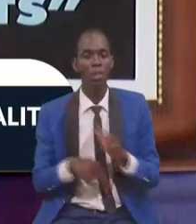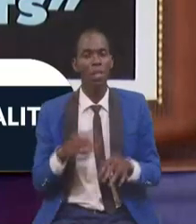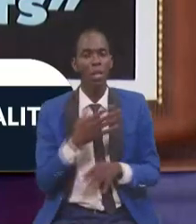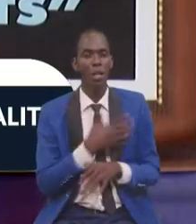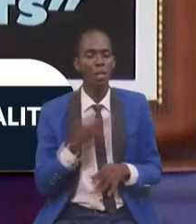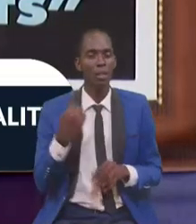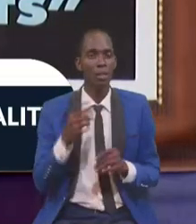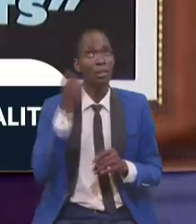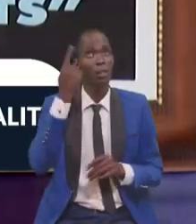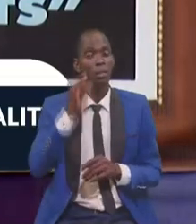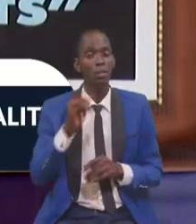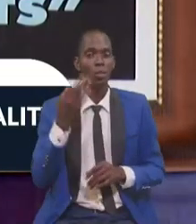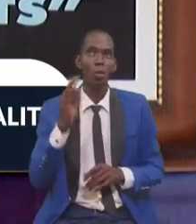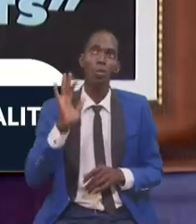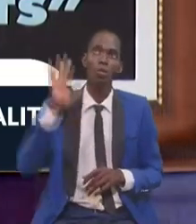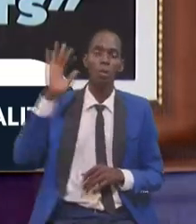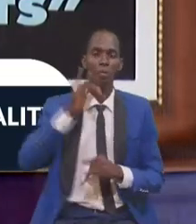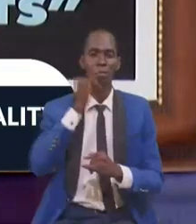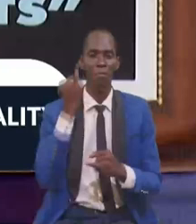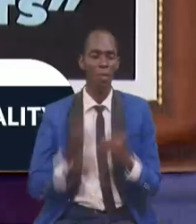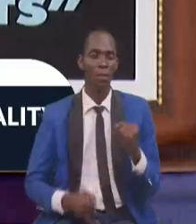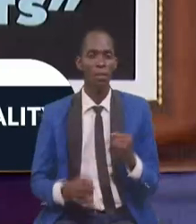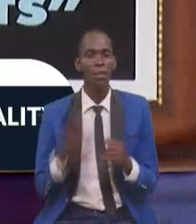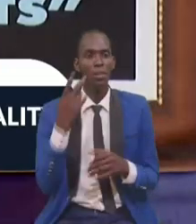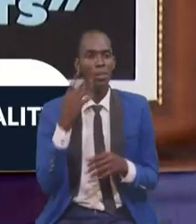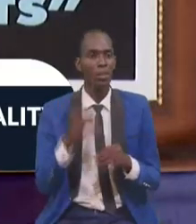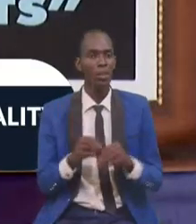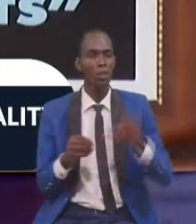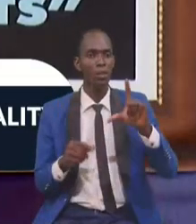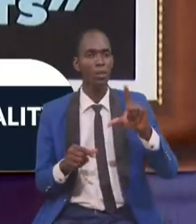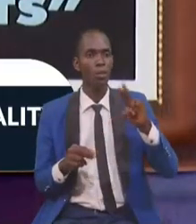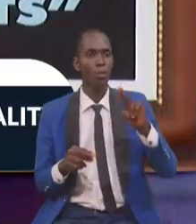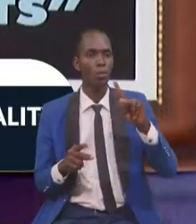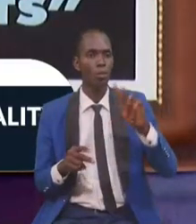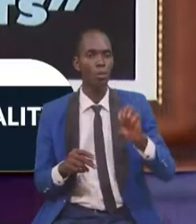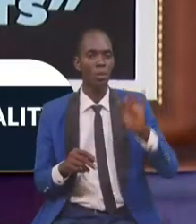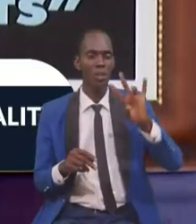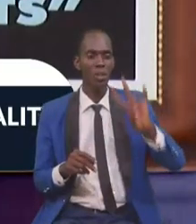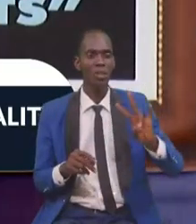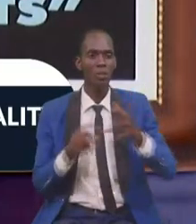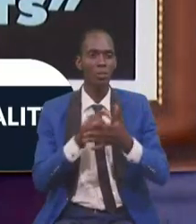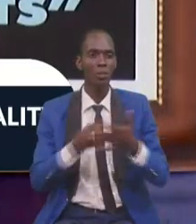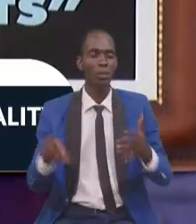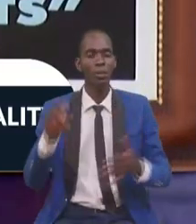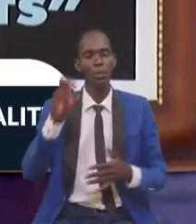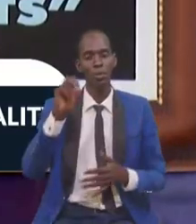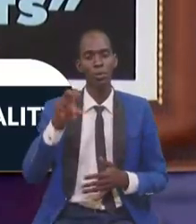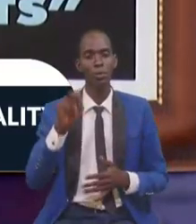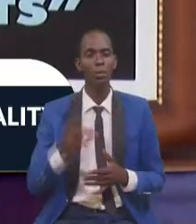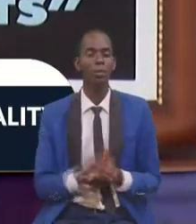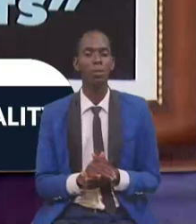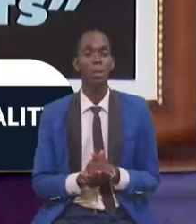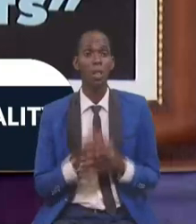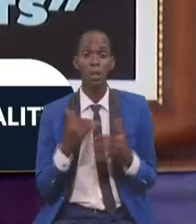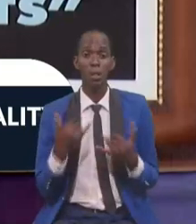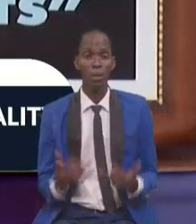la perception de sa finalité. La perception de sa grandeur. Luc 7, verset